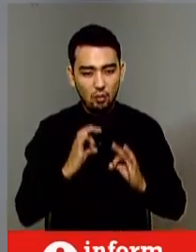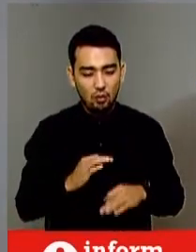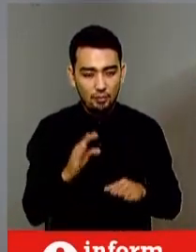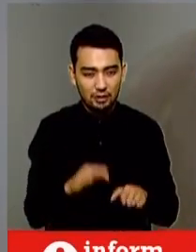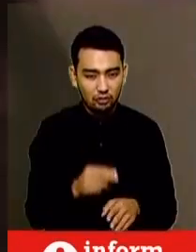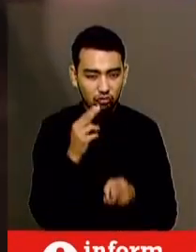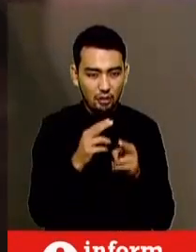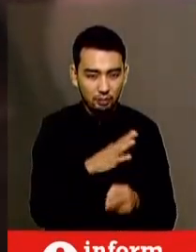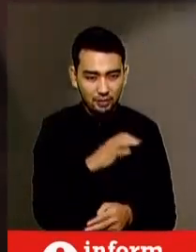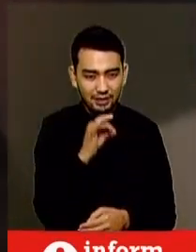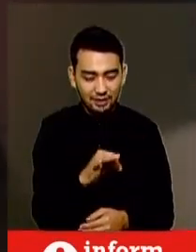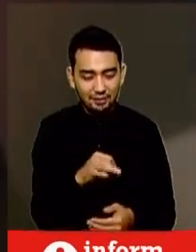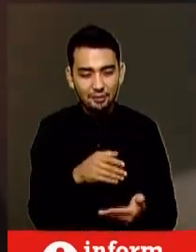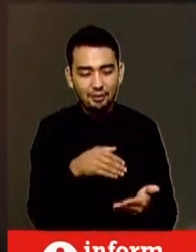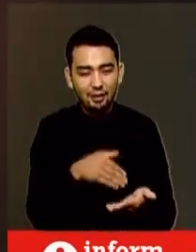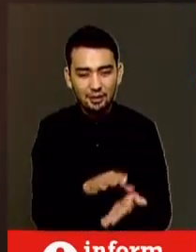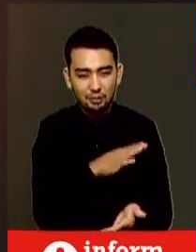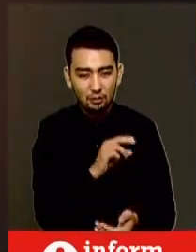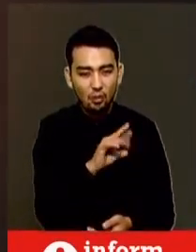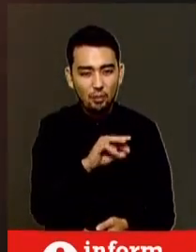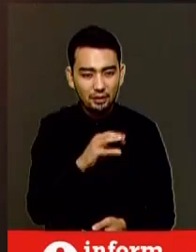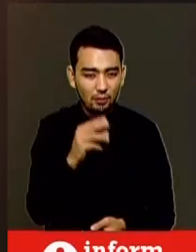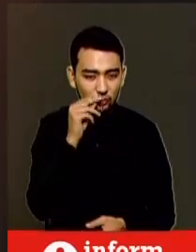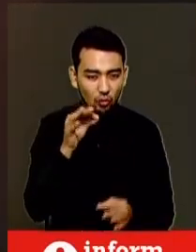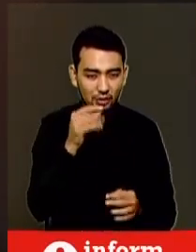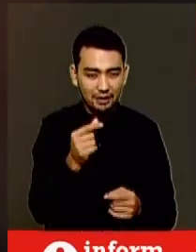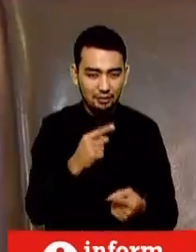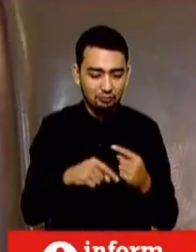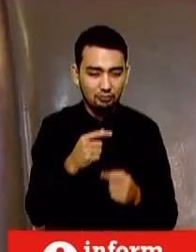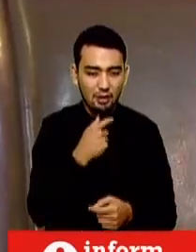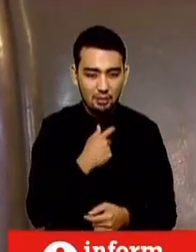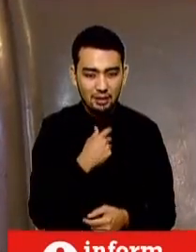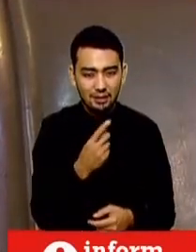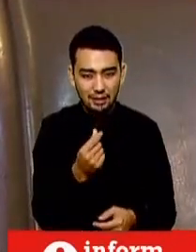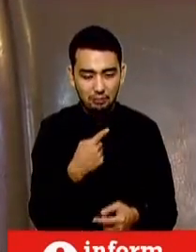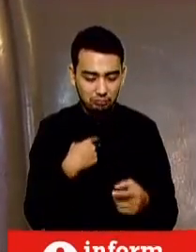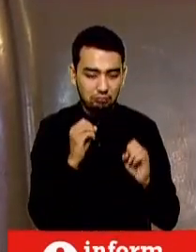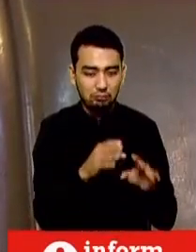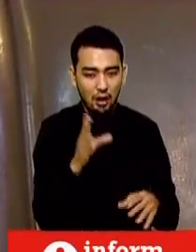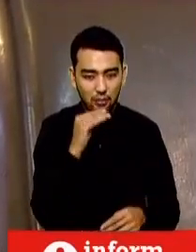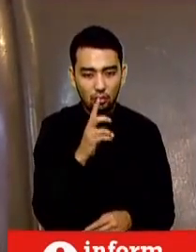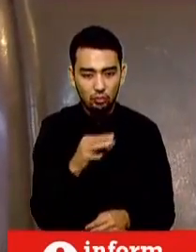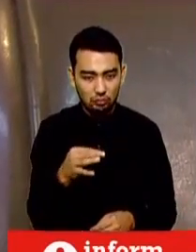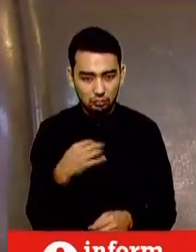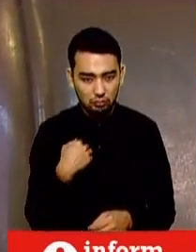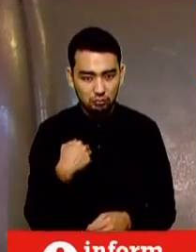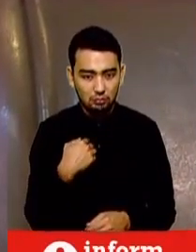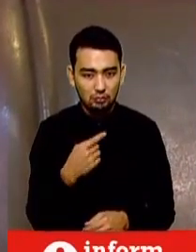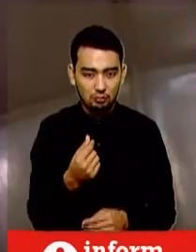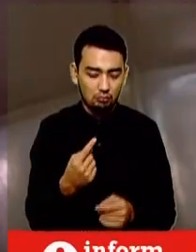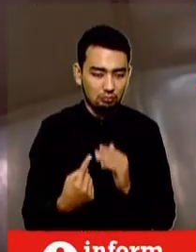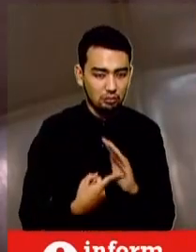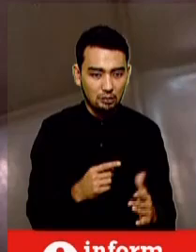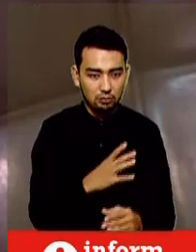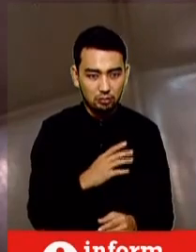Производители отказались от комментариев, но ответили, что предлагали мужчине вернуть деньги за колбасу. В ответ тот им угрожал. Они расценили это как вымогательство,